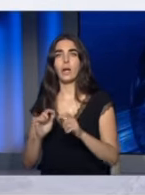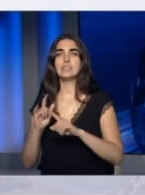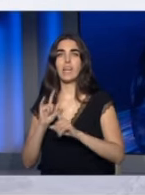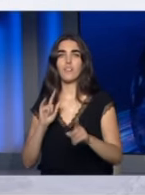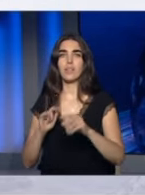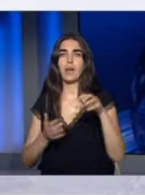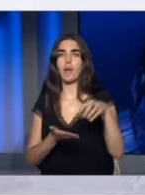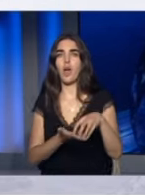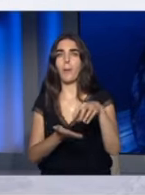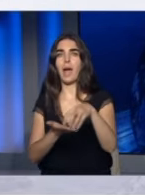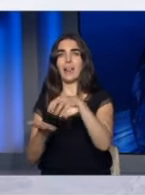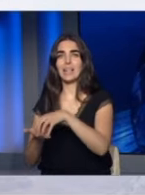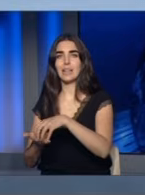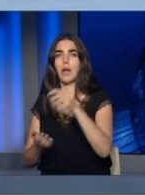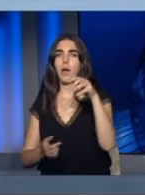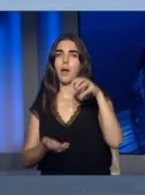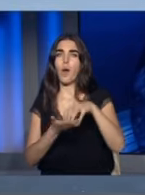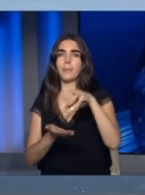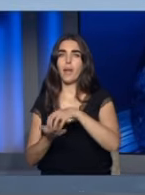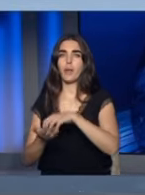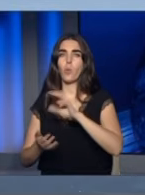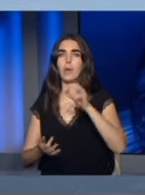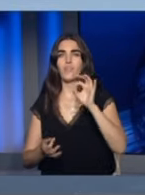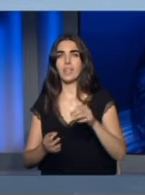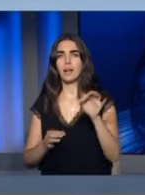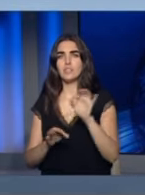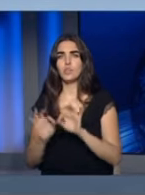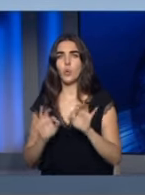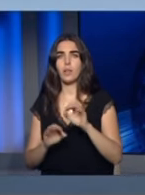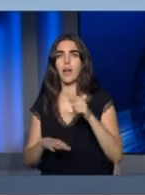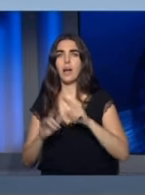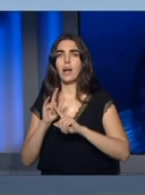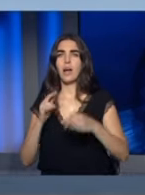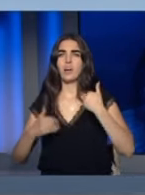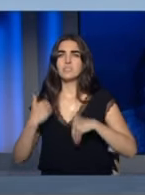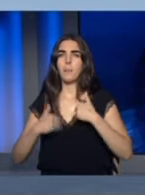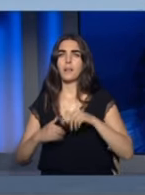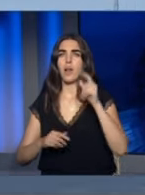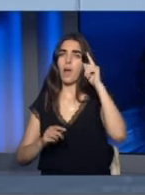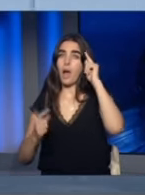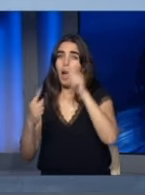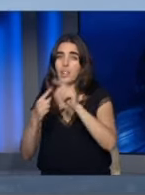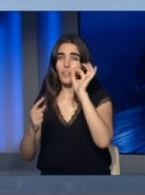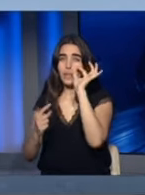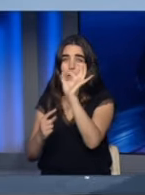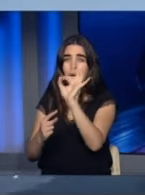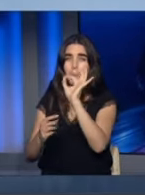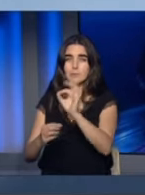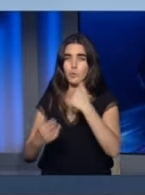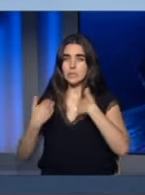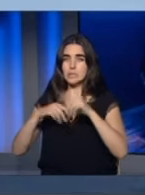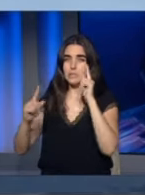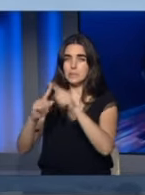الجولان المحتل حيث استهدفت رادار القبه الحديديه واماكن تموضع ضباطها وجنودها واصابت